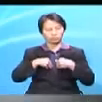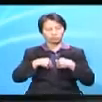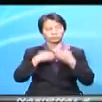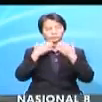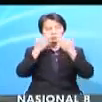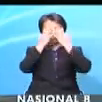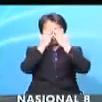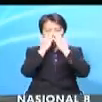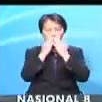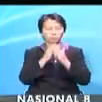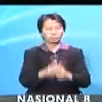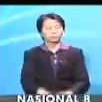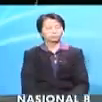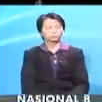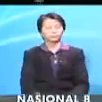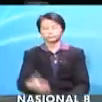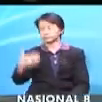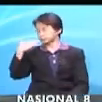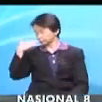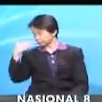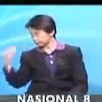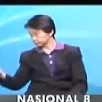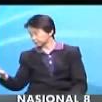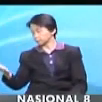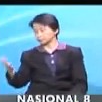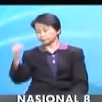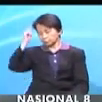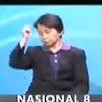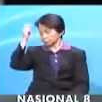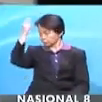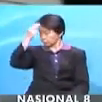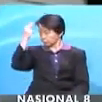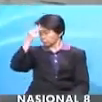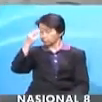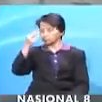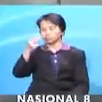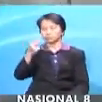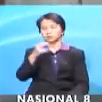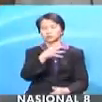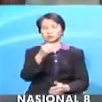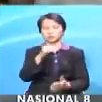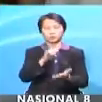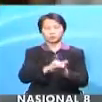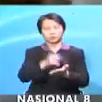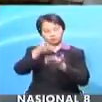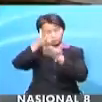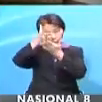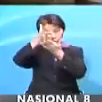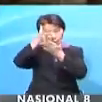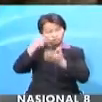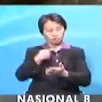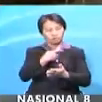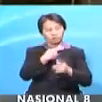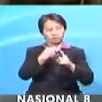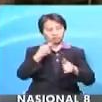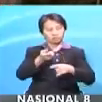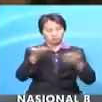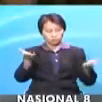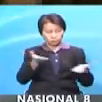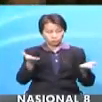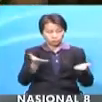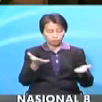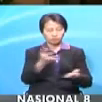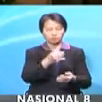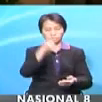Alhamdulillah Terima kasih telah hadir dan itulah langsung kita terus dari gua musang dan